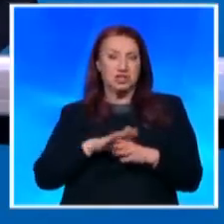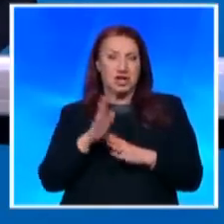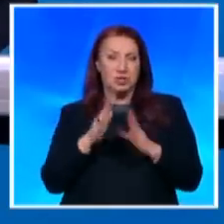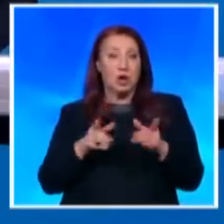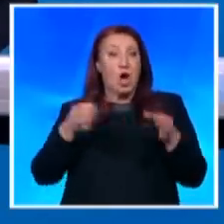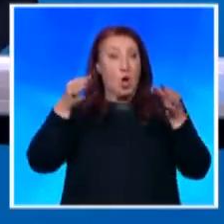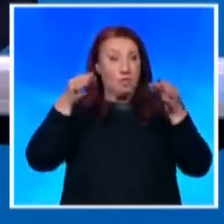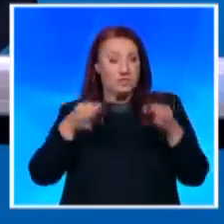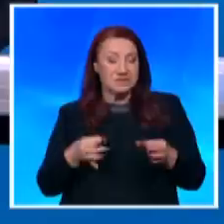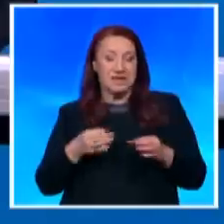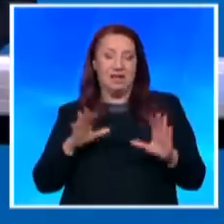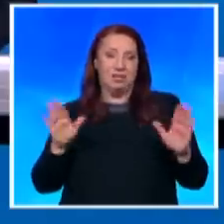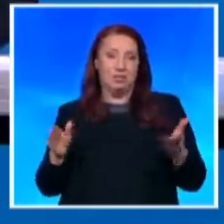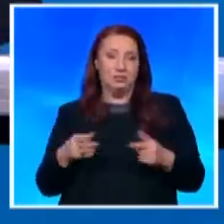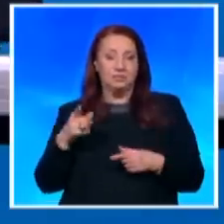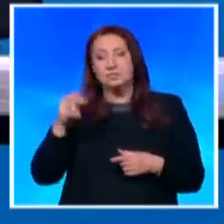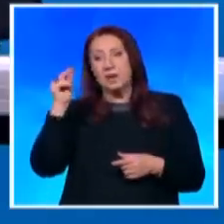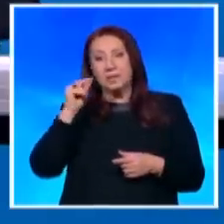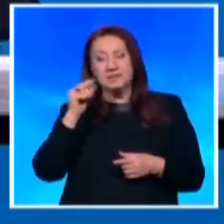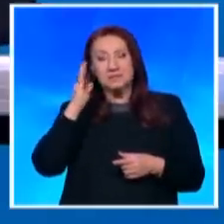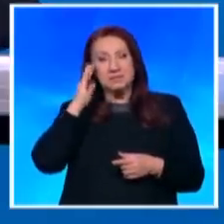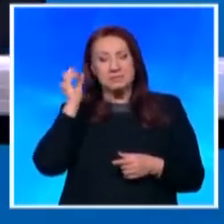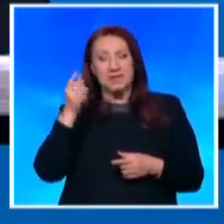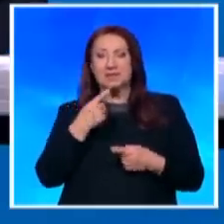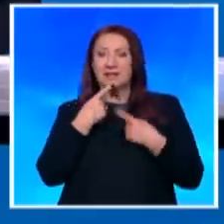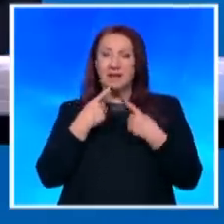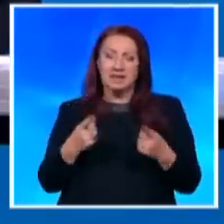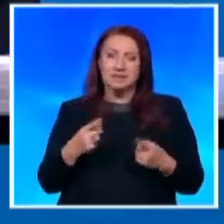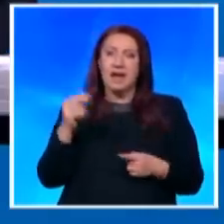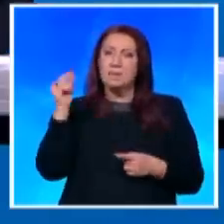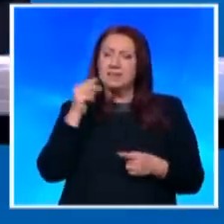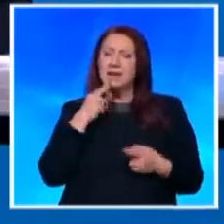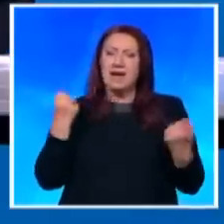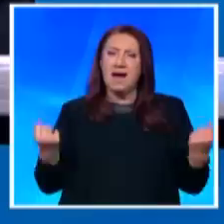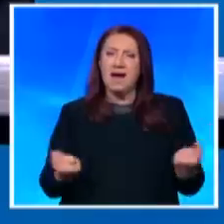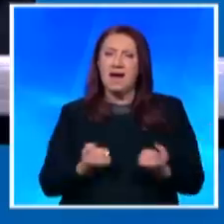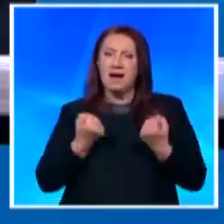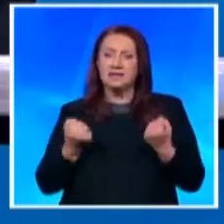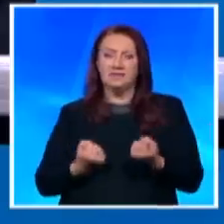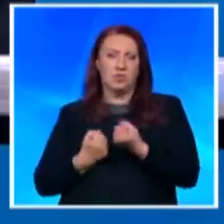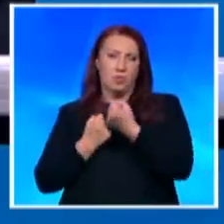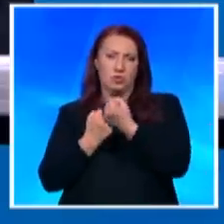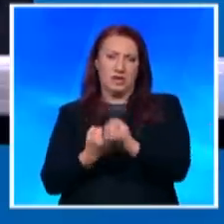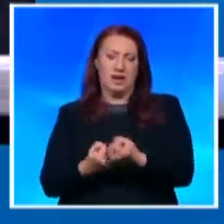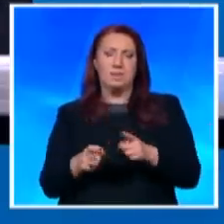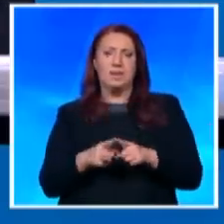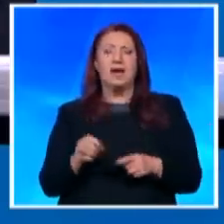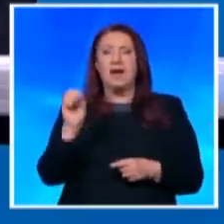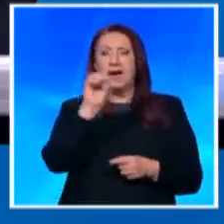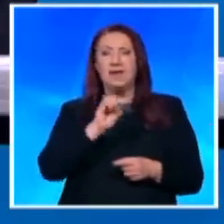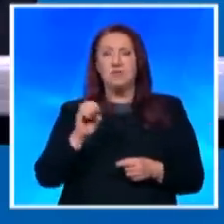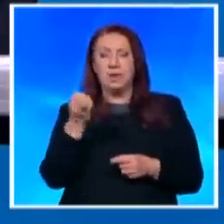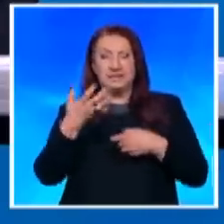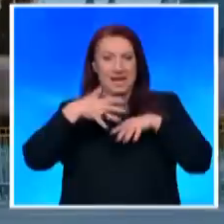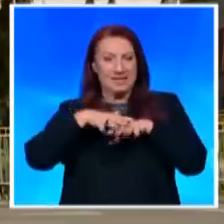се обърна към Яков Милатович с думите: страната ни винаги е била сред най-активните и последователни поддръжници на европейската интеграция на Черна